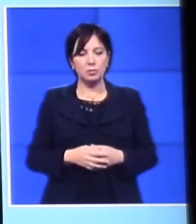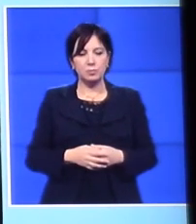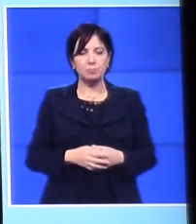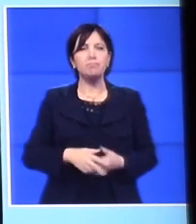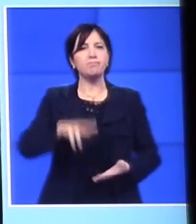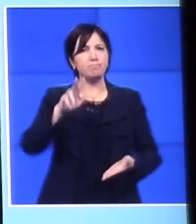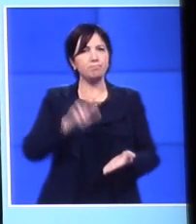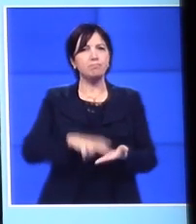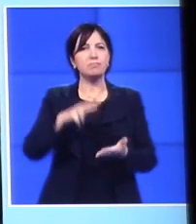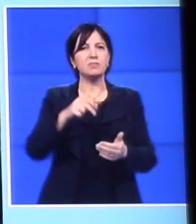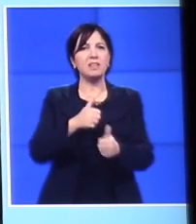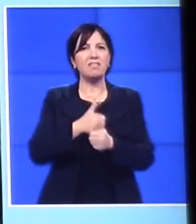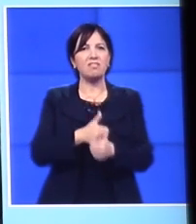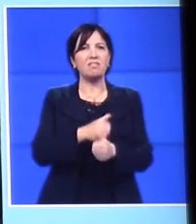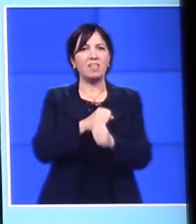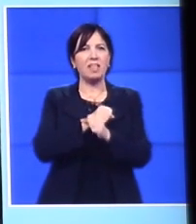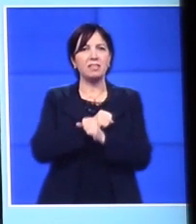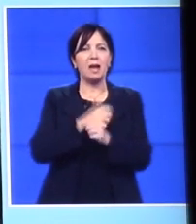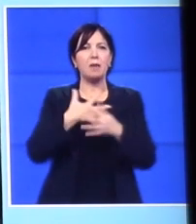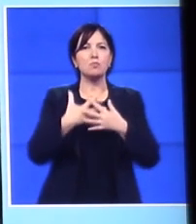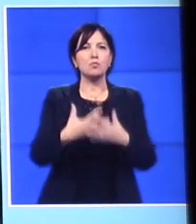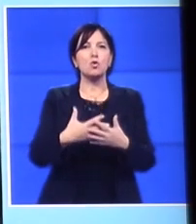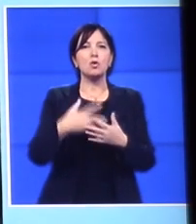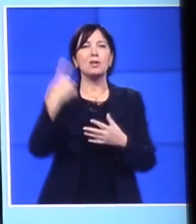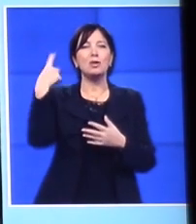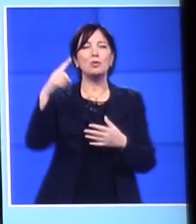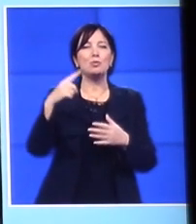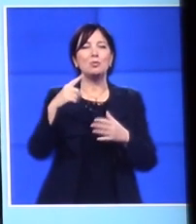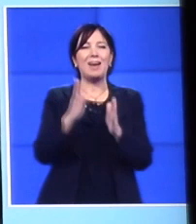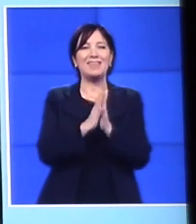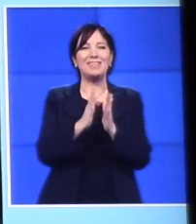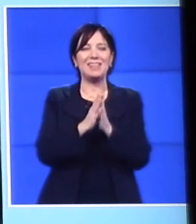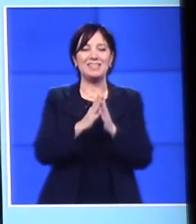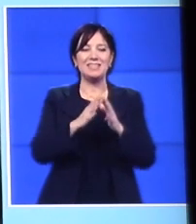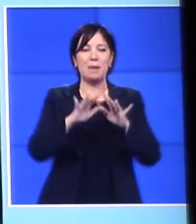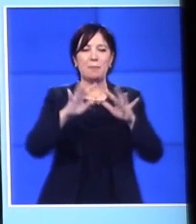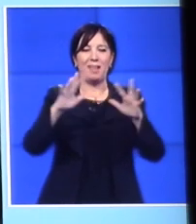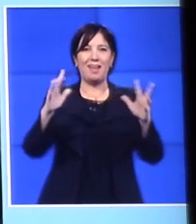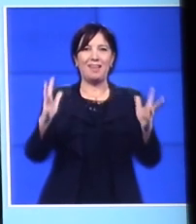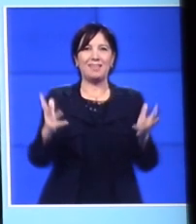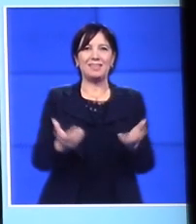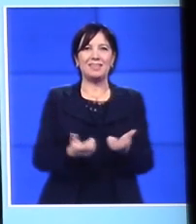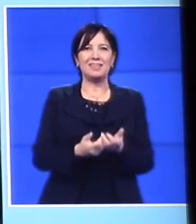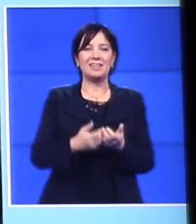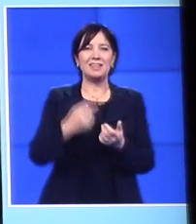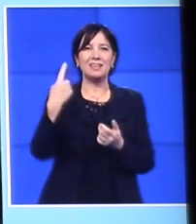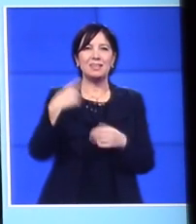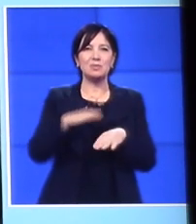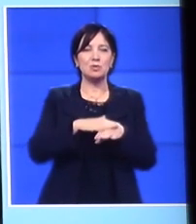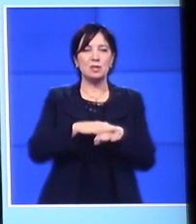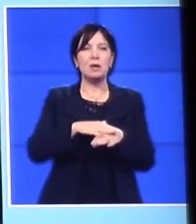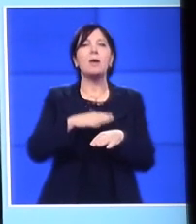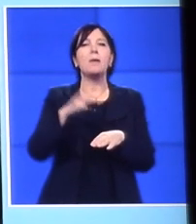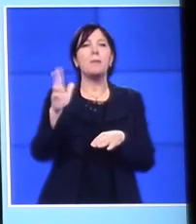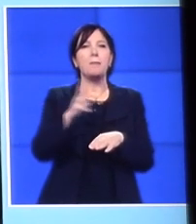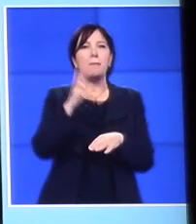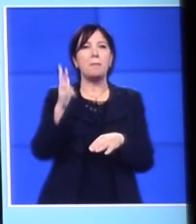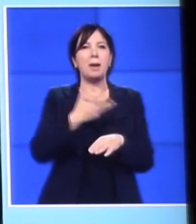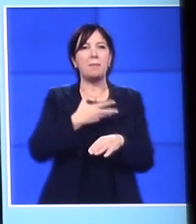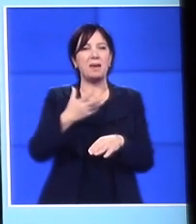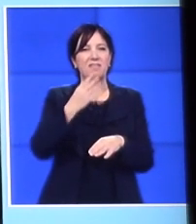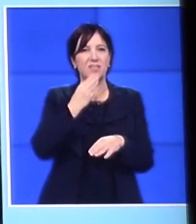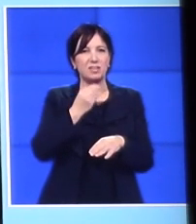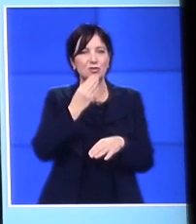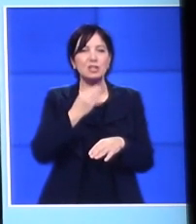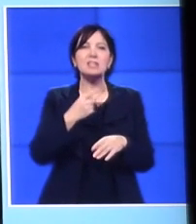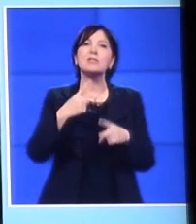Conferma nella fede e nell'amore la tua Chiesa pellegrina sulla terra. Il tuo servo, nostro Papa Francesco, il